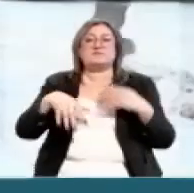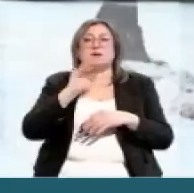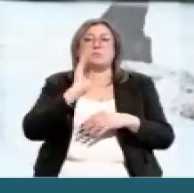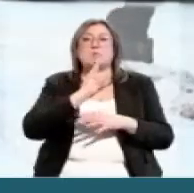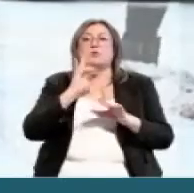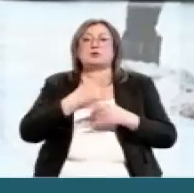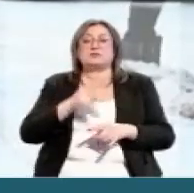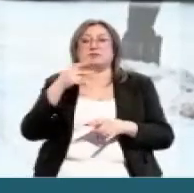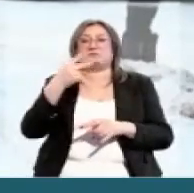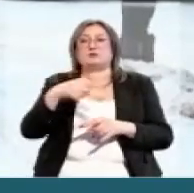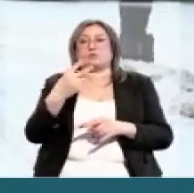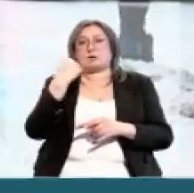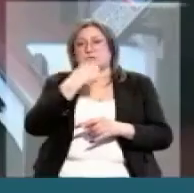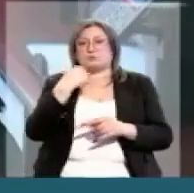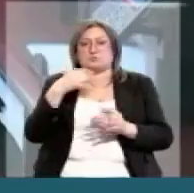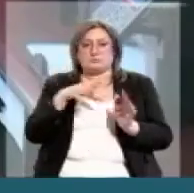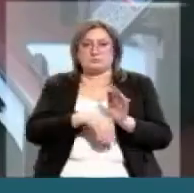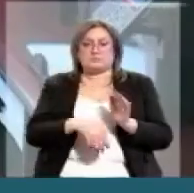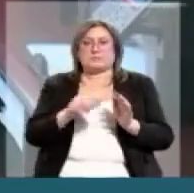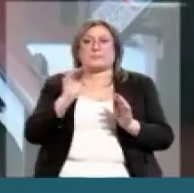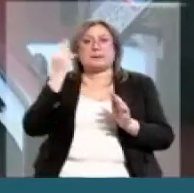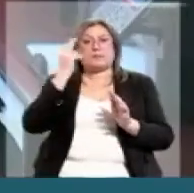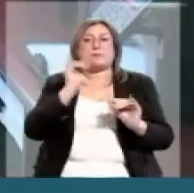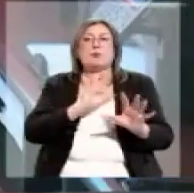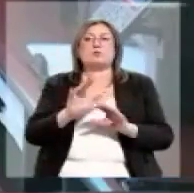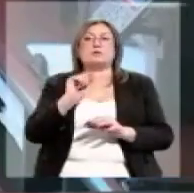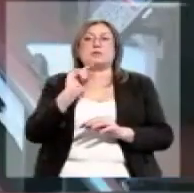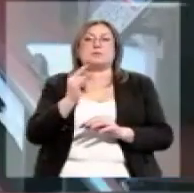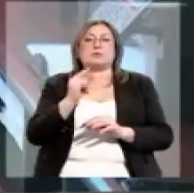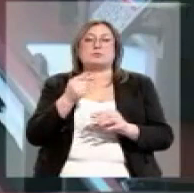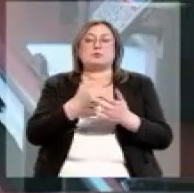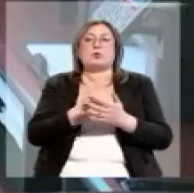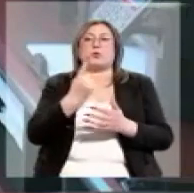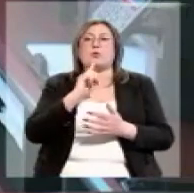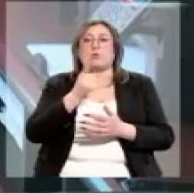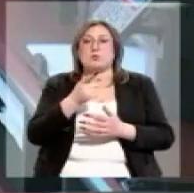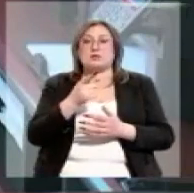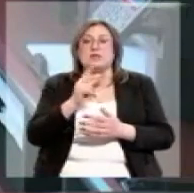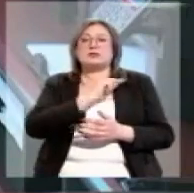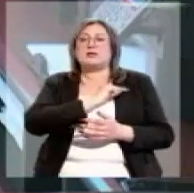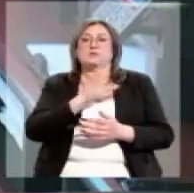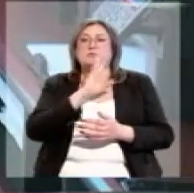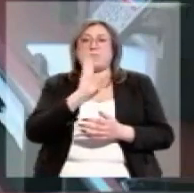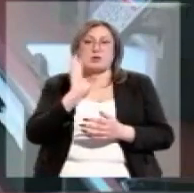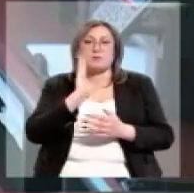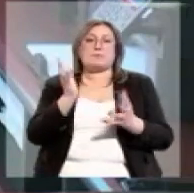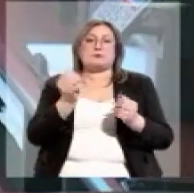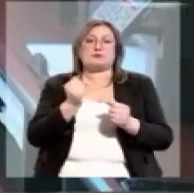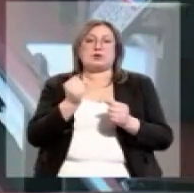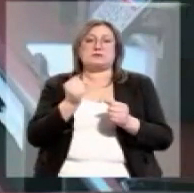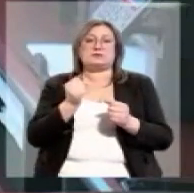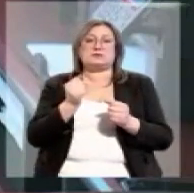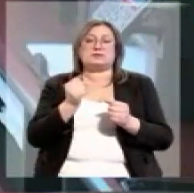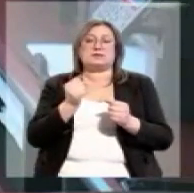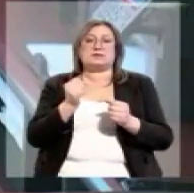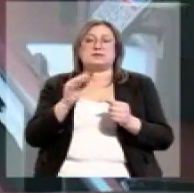мам, родивших в 2022 году. То, что касается пособия по уходу за ребенком до одного года, неработающие мамы получают данный вид пособия